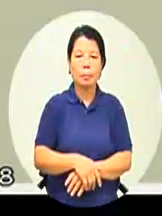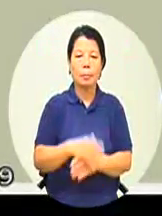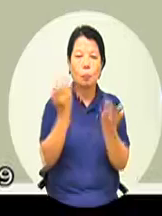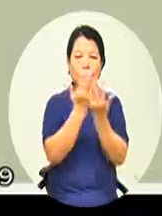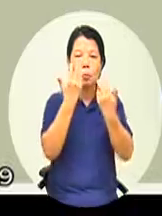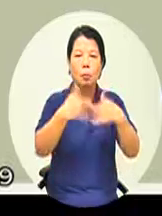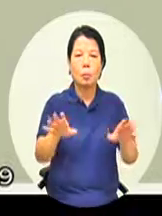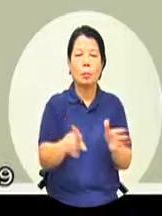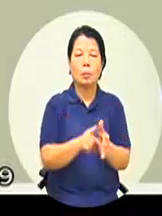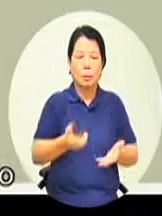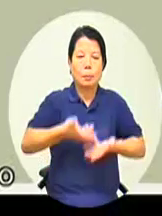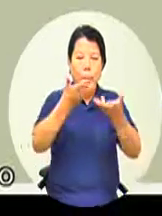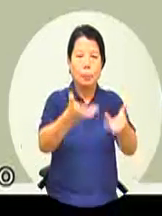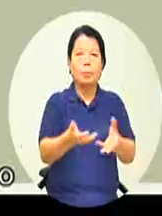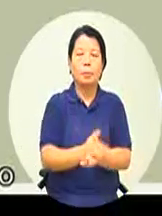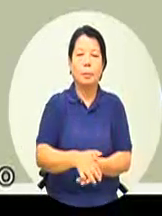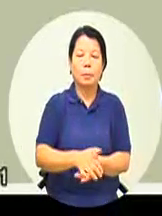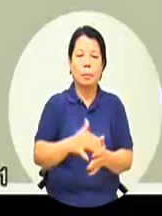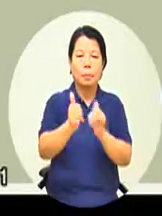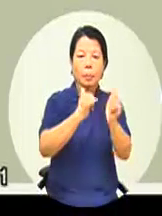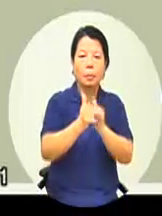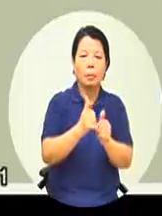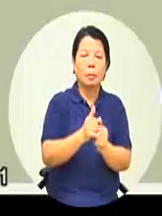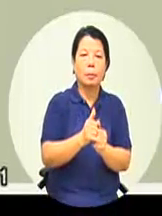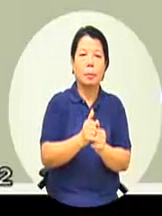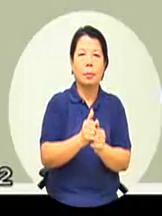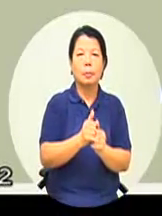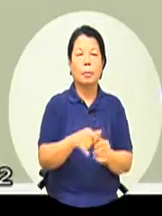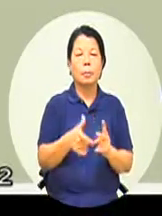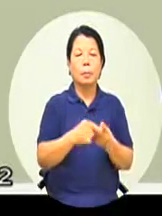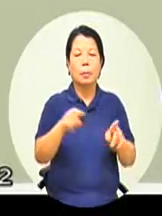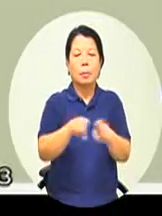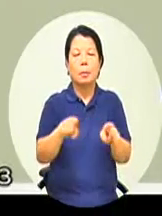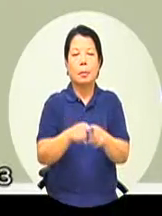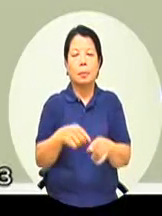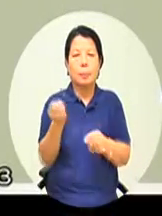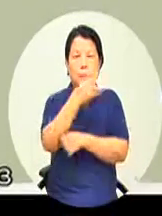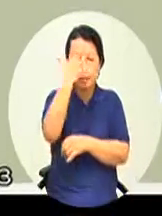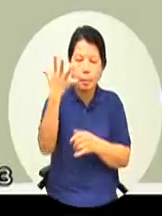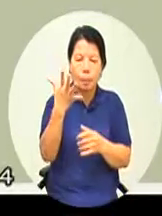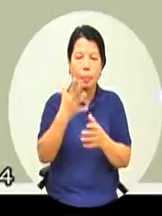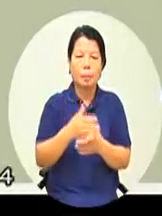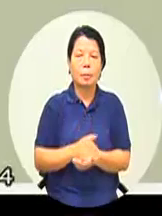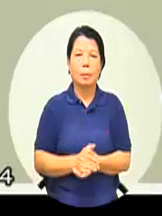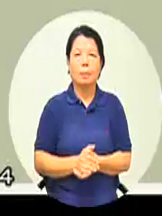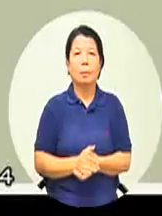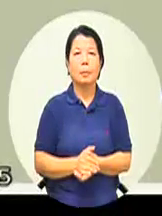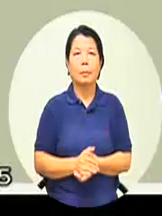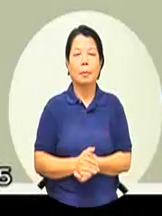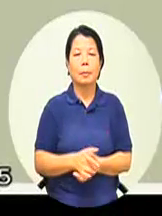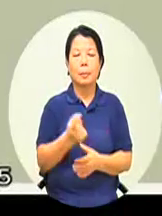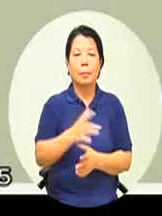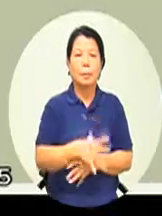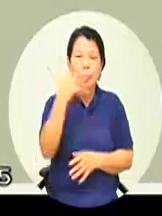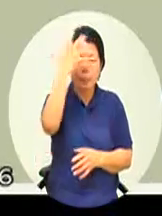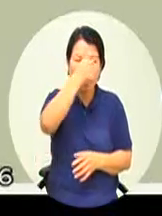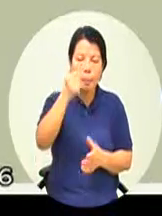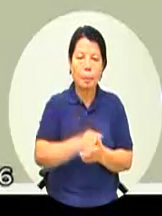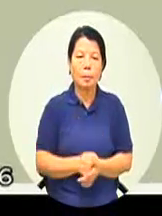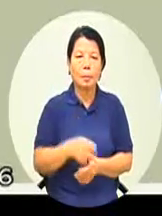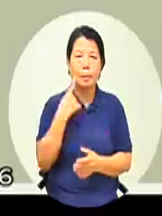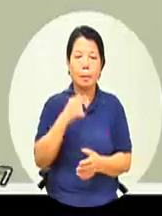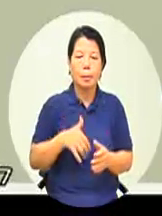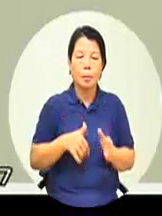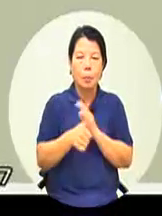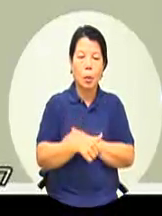们可以提供啊，我们社区居民或者是一般的青少年哈，啊，是讲哦，咱的老大人哦，拢会当做